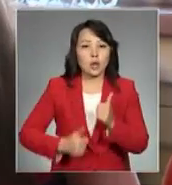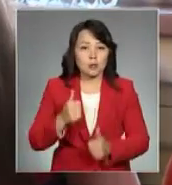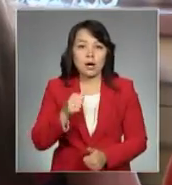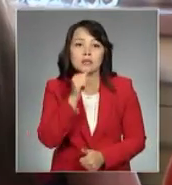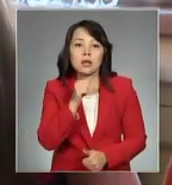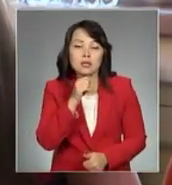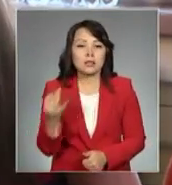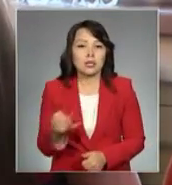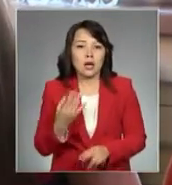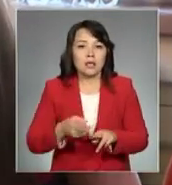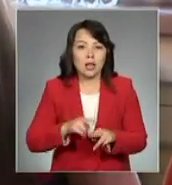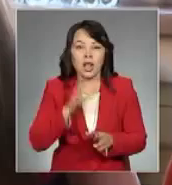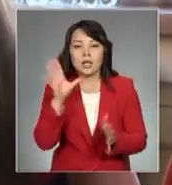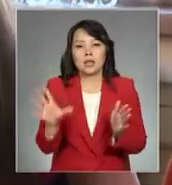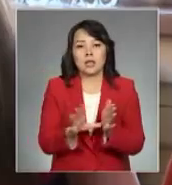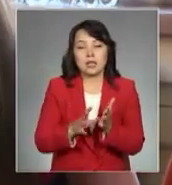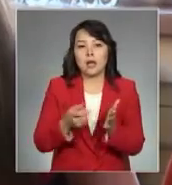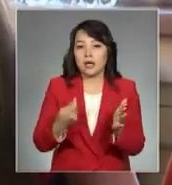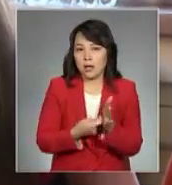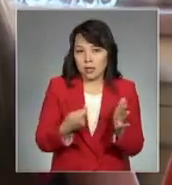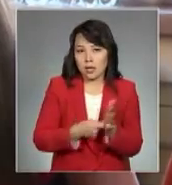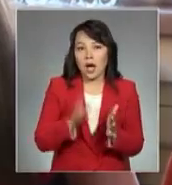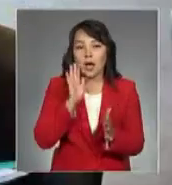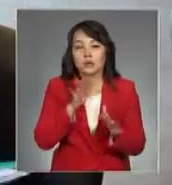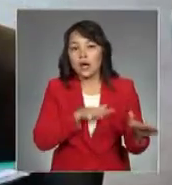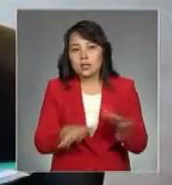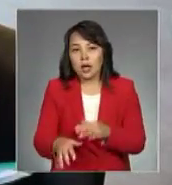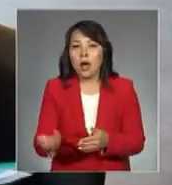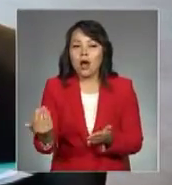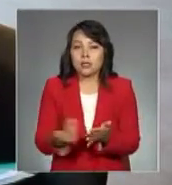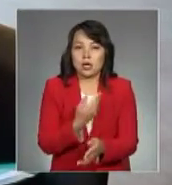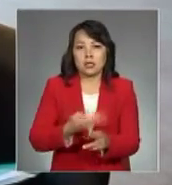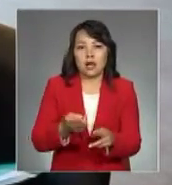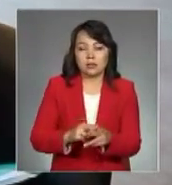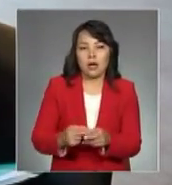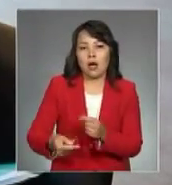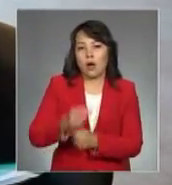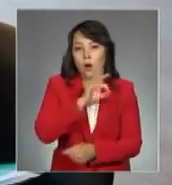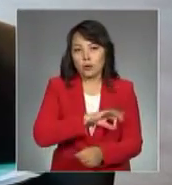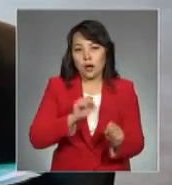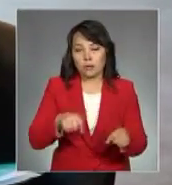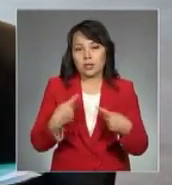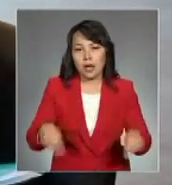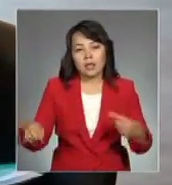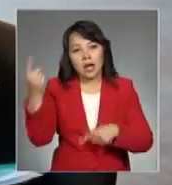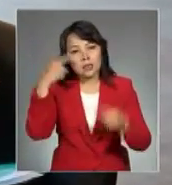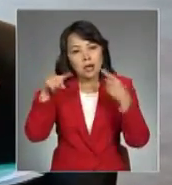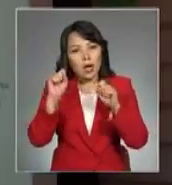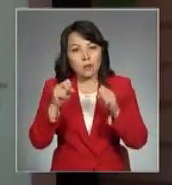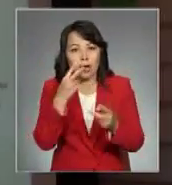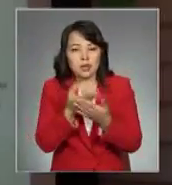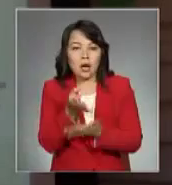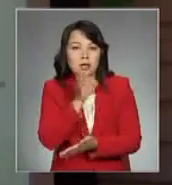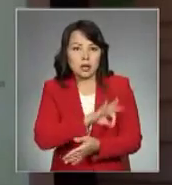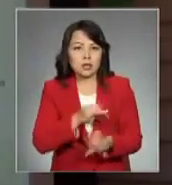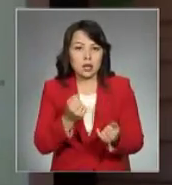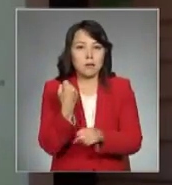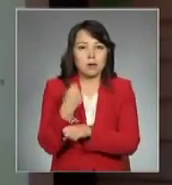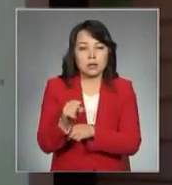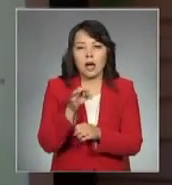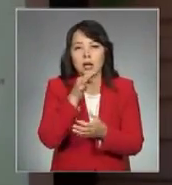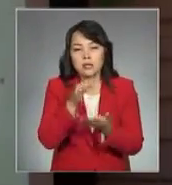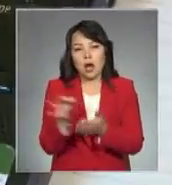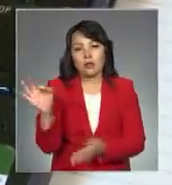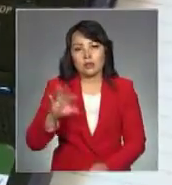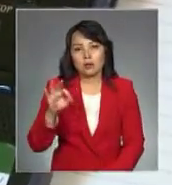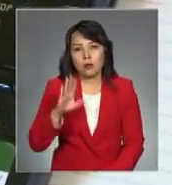үнемдеу, тіршілік көзінен энергия алу, ағынды суларды қайта қолдану бағытындағы түрлі идеялар қабылданады. Ал жеңімпаздар қазан айында белгілі